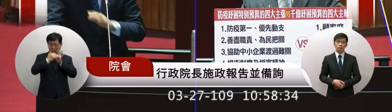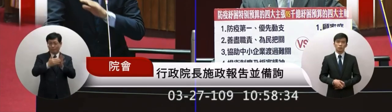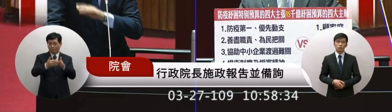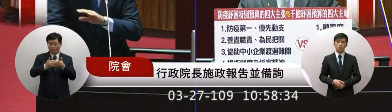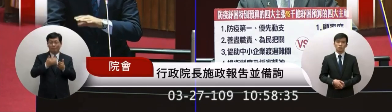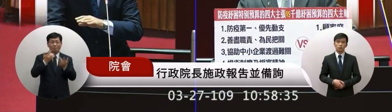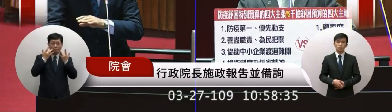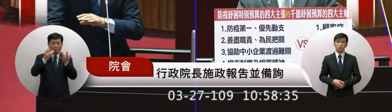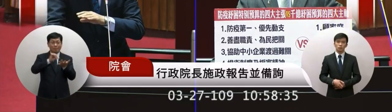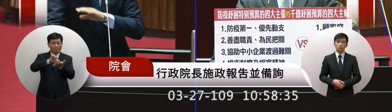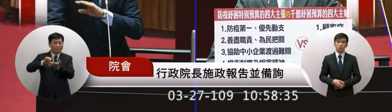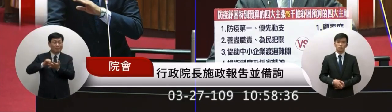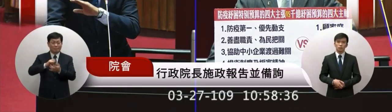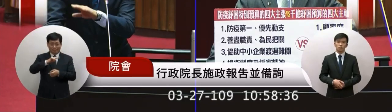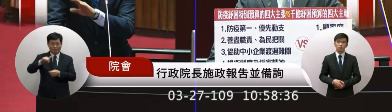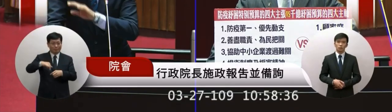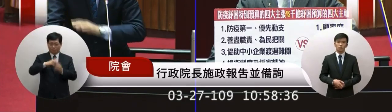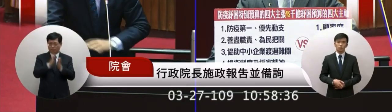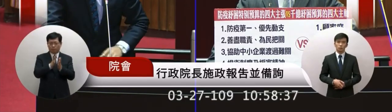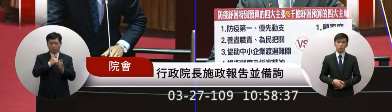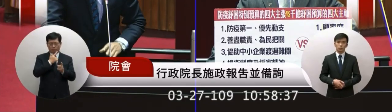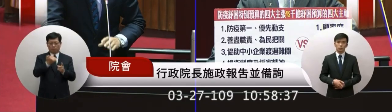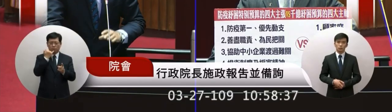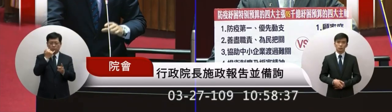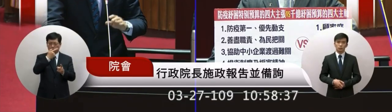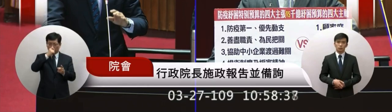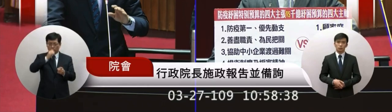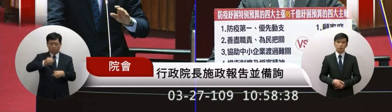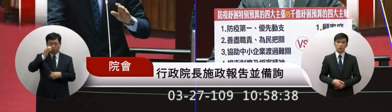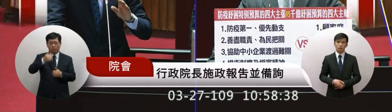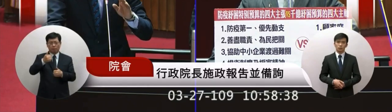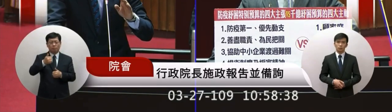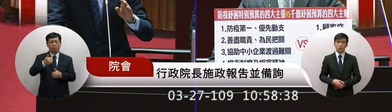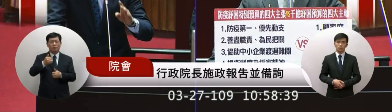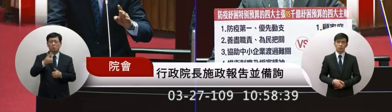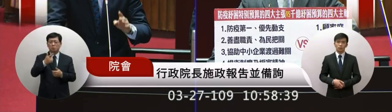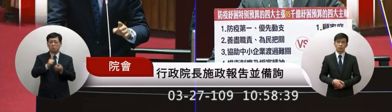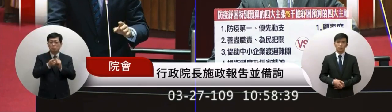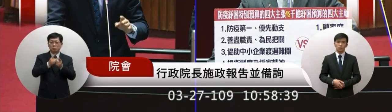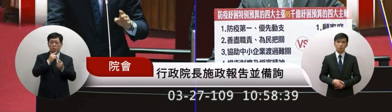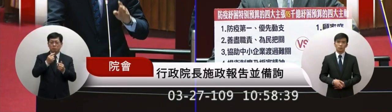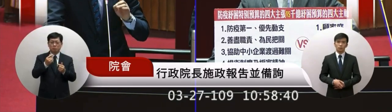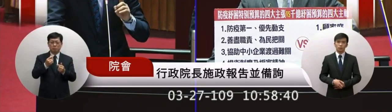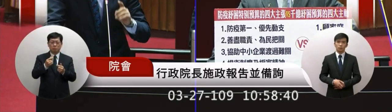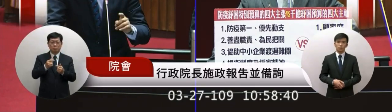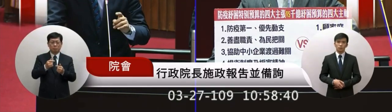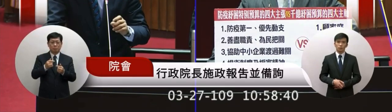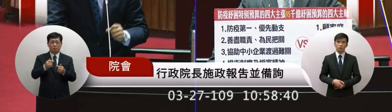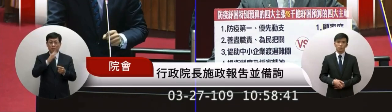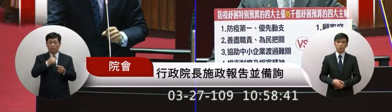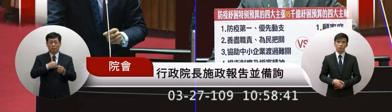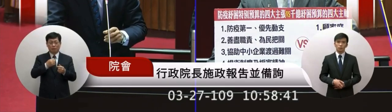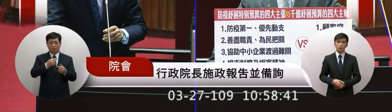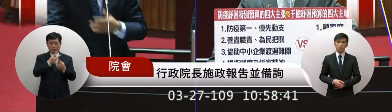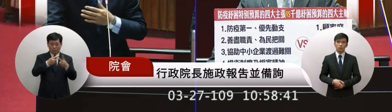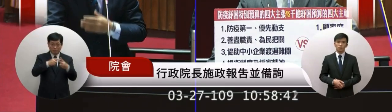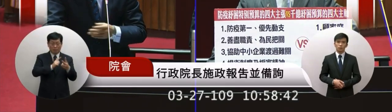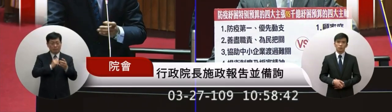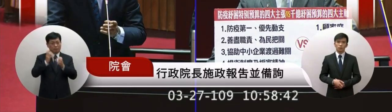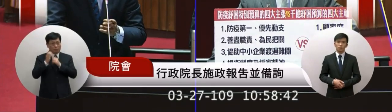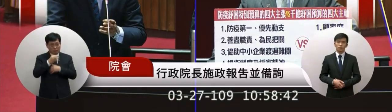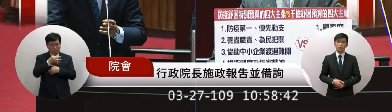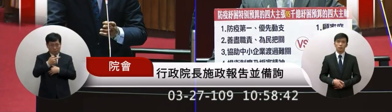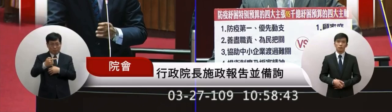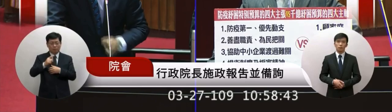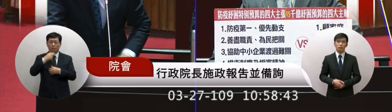产品，但是介绍拢足维持一个介好的水准，就是唔是讲未去。来让消费者负担，但是搁